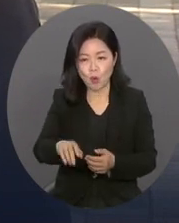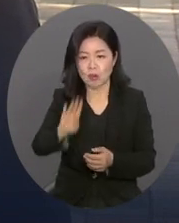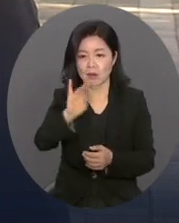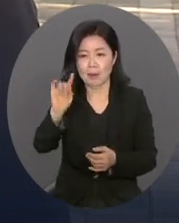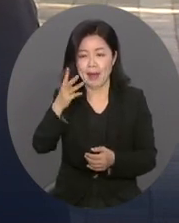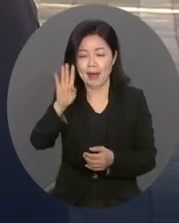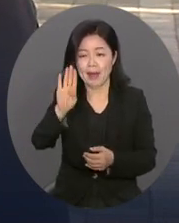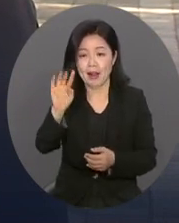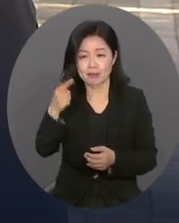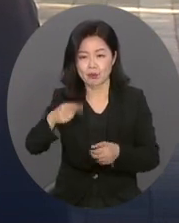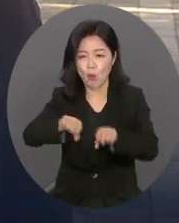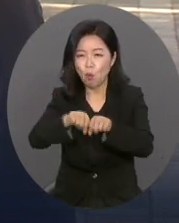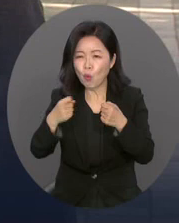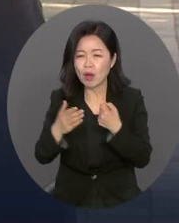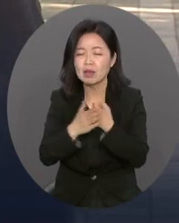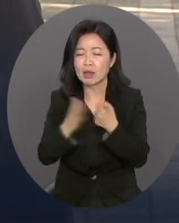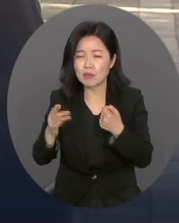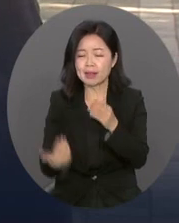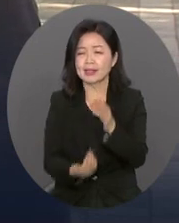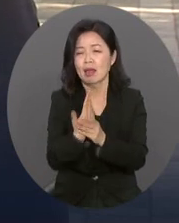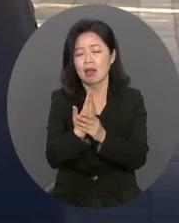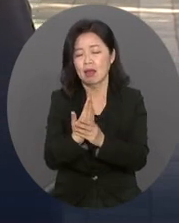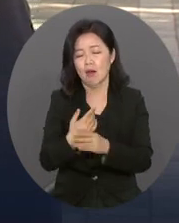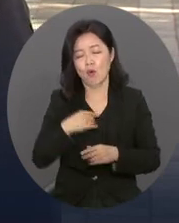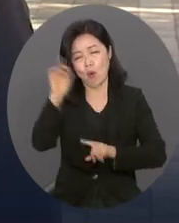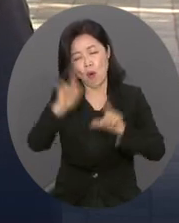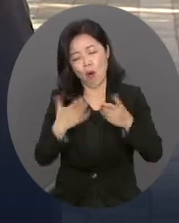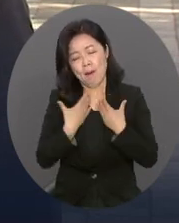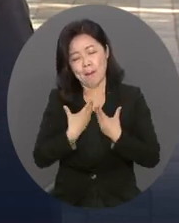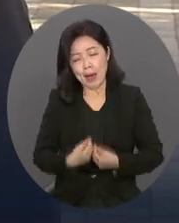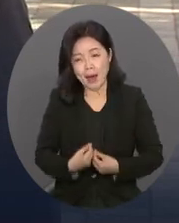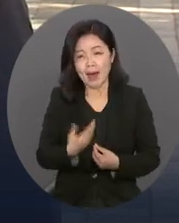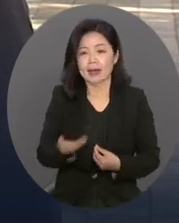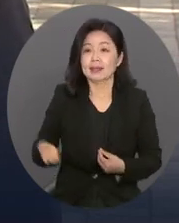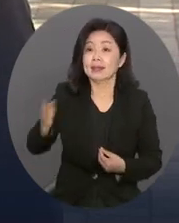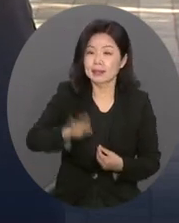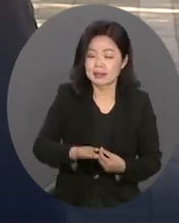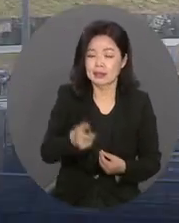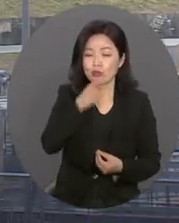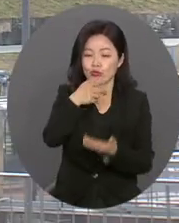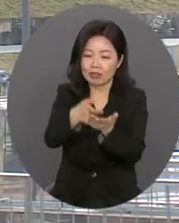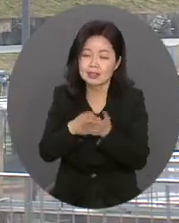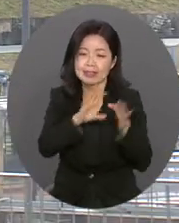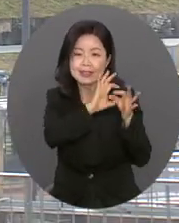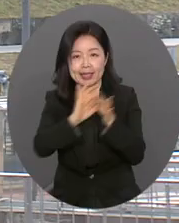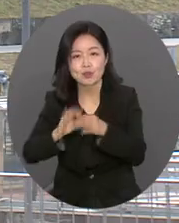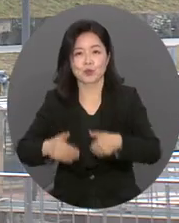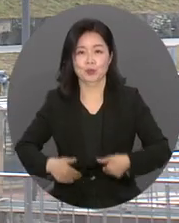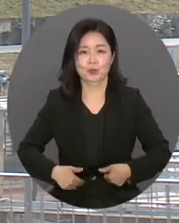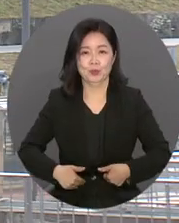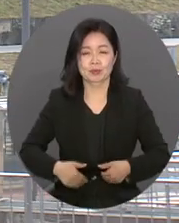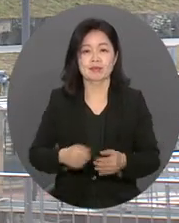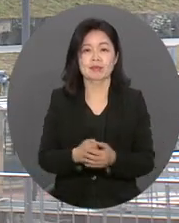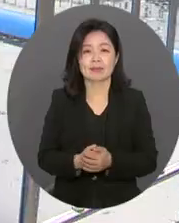우리 아파트 입주민은 허탈했죠. 그러지만 우리 시민은 어쩔 겁니까? 물 절약도 계속해야 되고. 광주시는 여러 가지